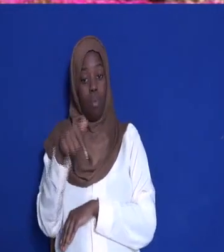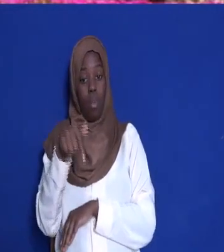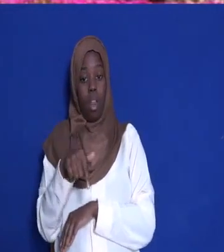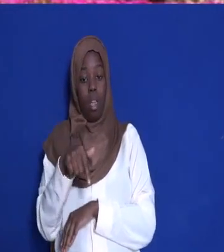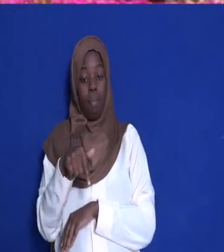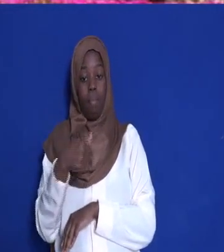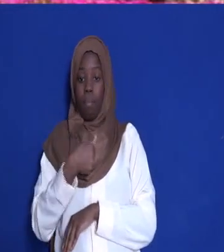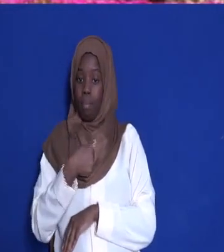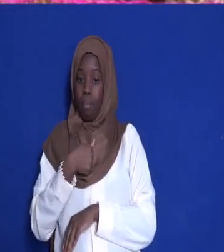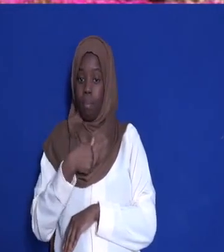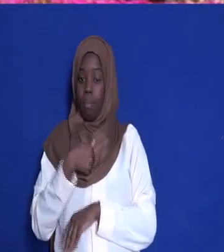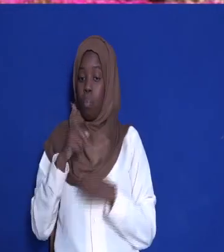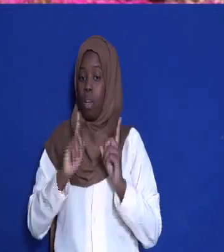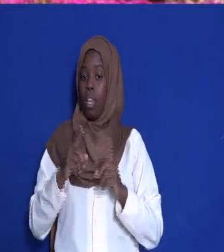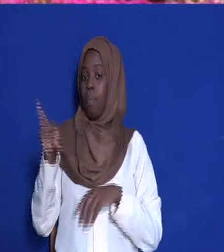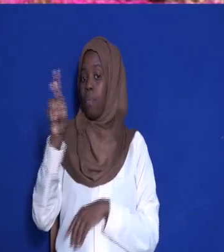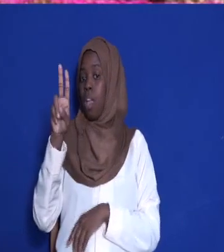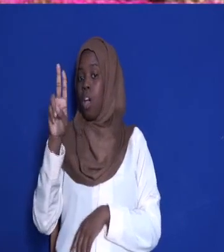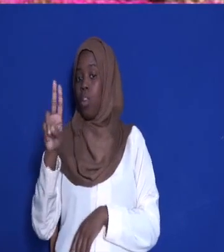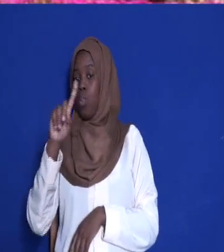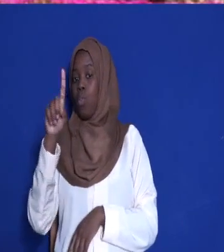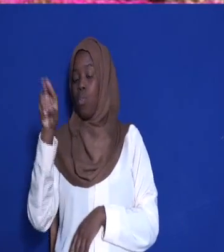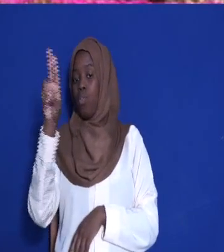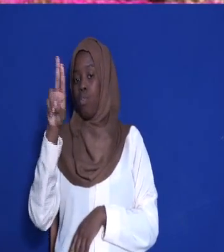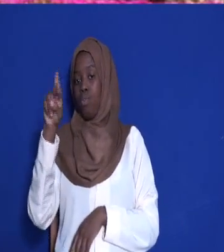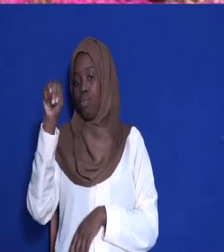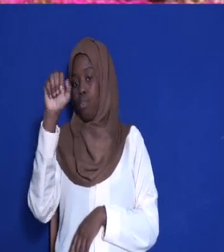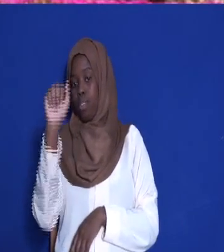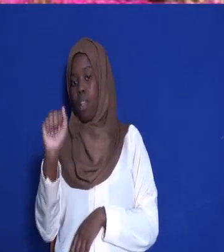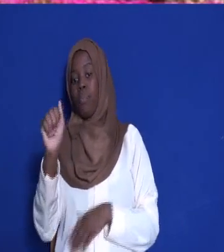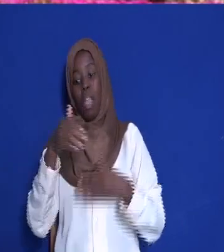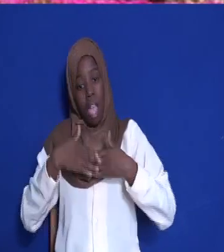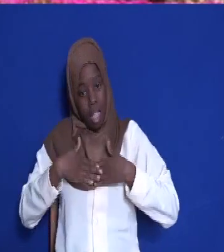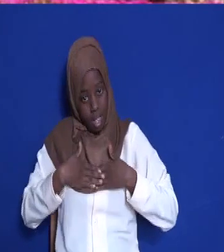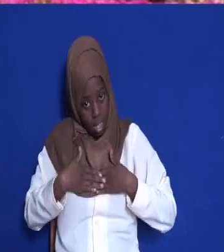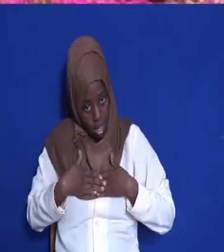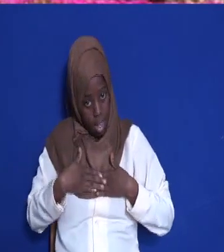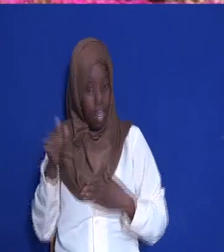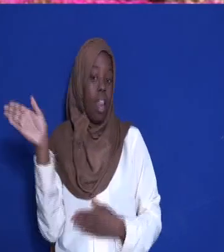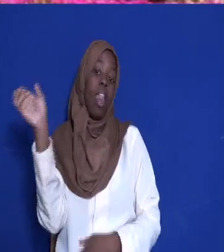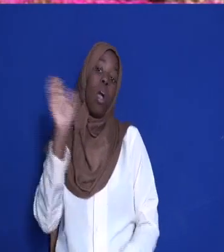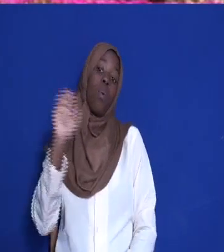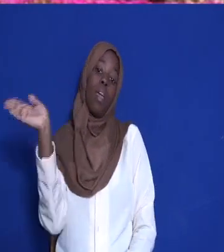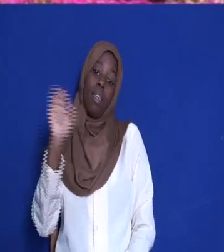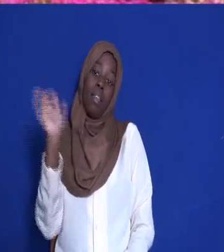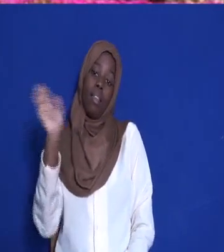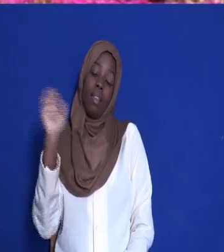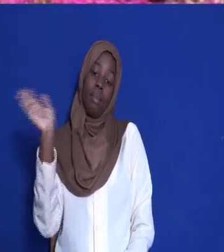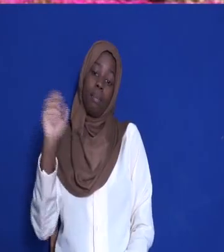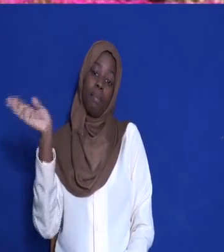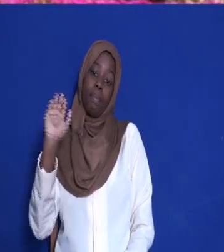kipindi. Leo mlikuwa nami mwalimu wenu Biruzuna. Asanteni na kwaherini.